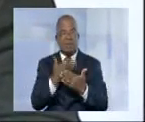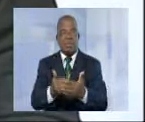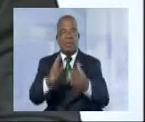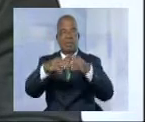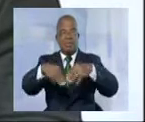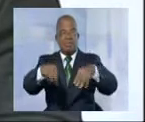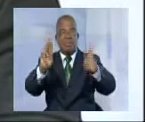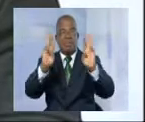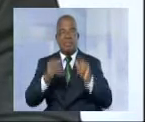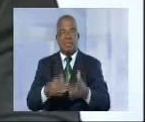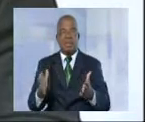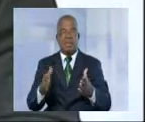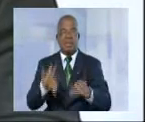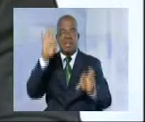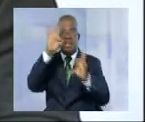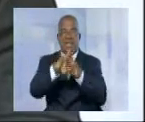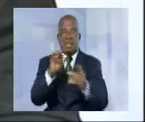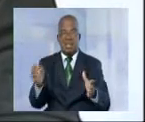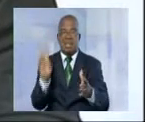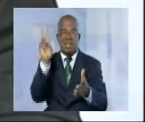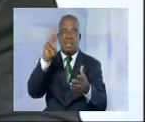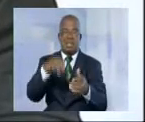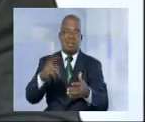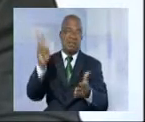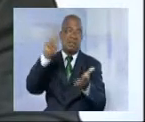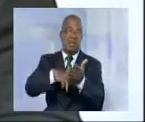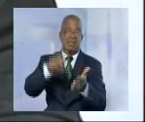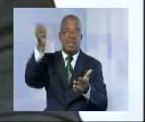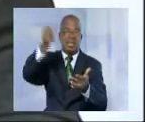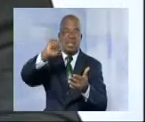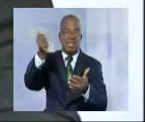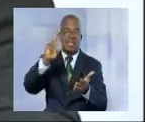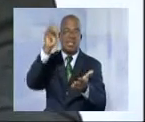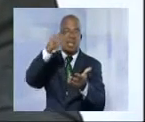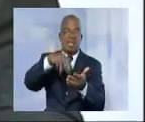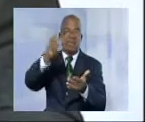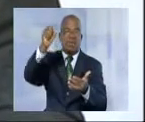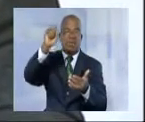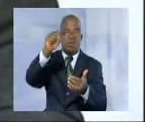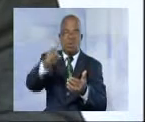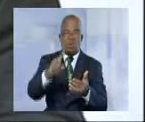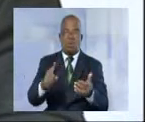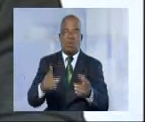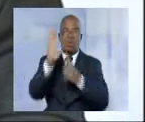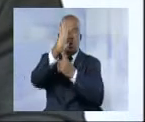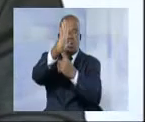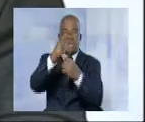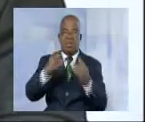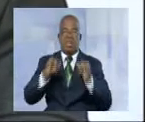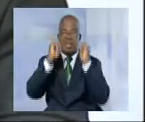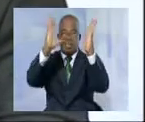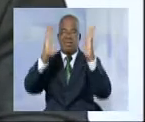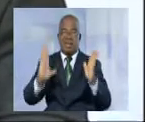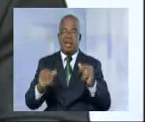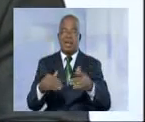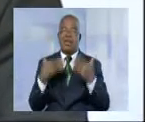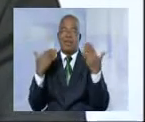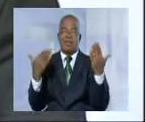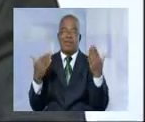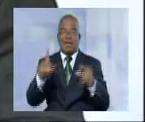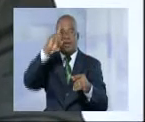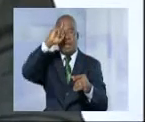2010 et les législatives de 2011 ont confirmé la maturité politique des Ivoiriennes et Ivoiriens. Le